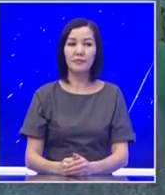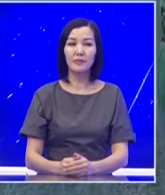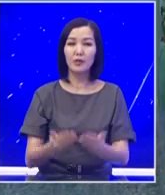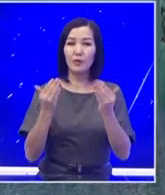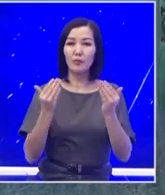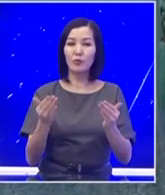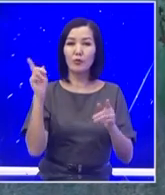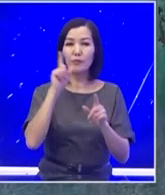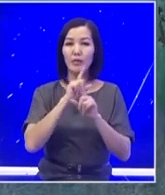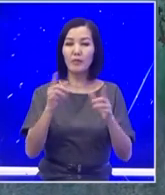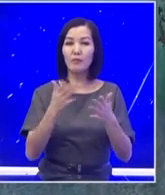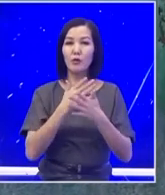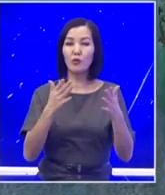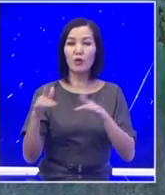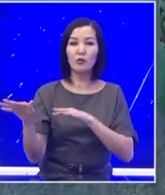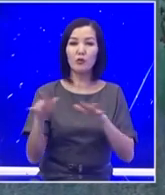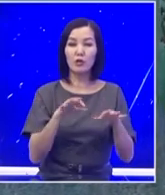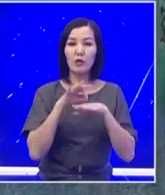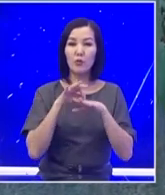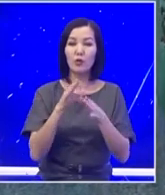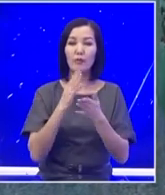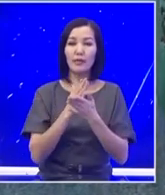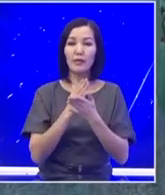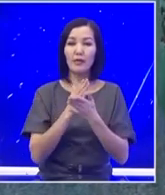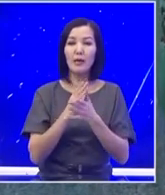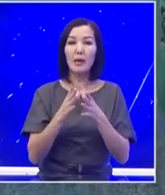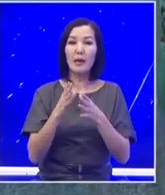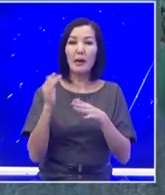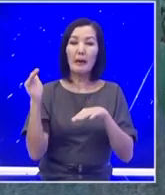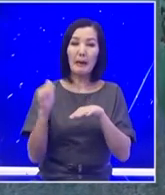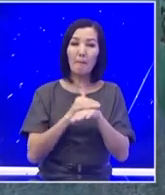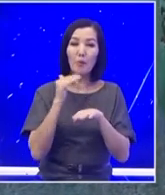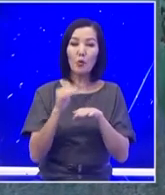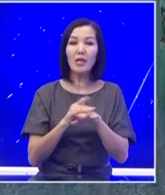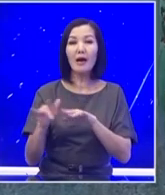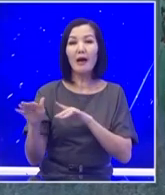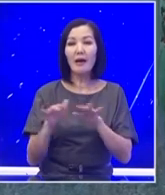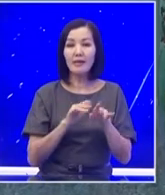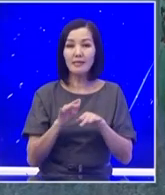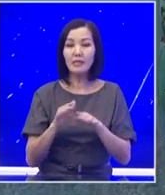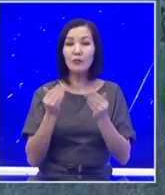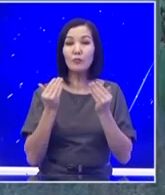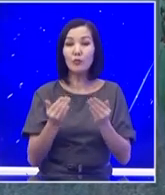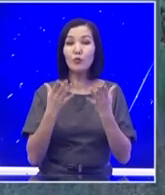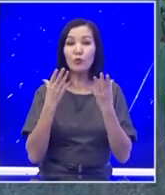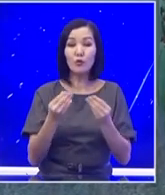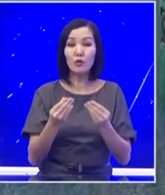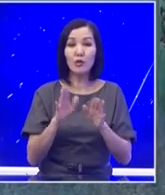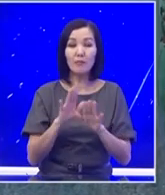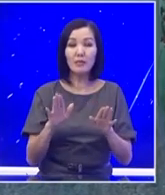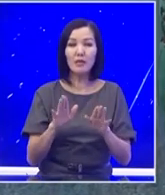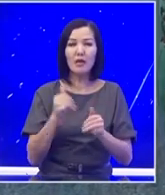Бүгінгі мектебімізде үлкен шара жүріп жатыр. Ол әрине бұл қамқорлық акциясы тек қана бүгінгі күнде емес. Ол